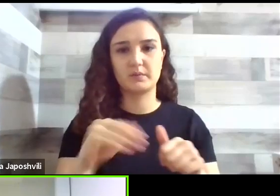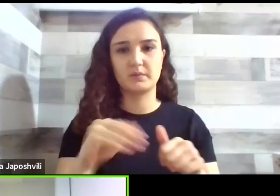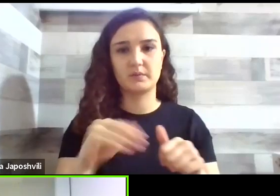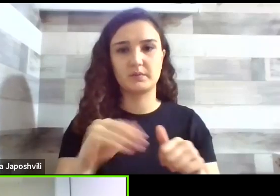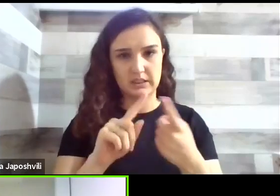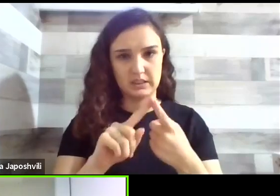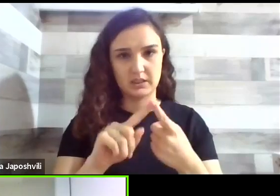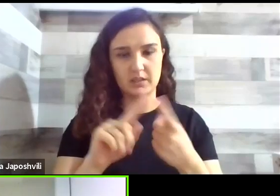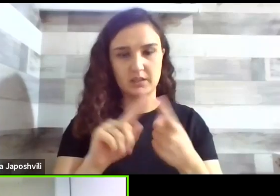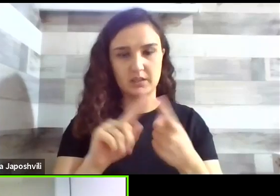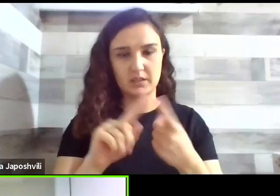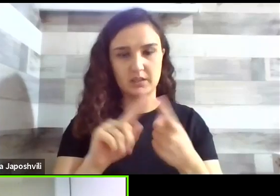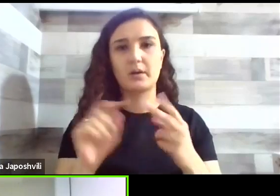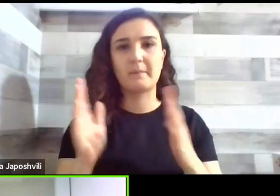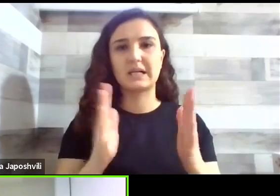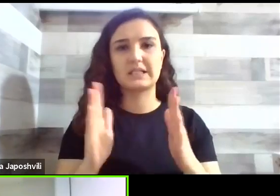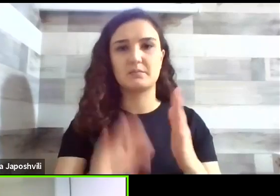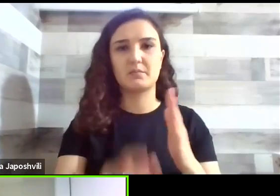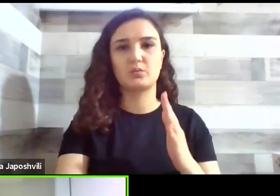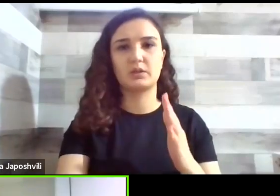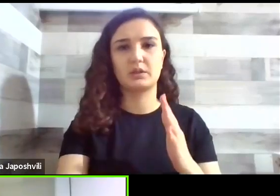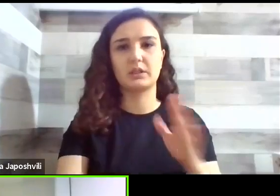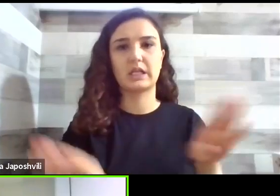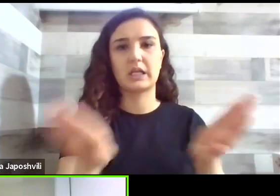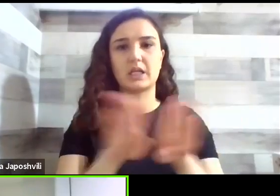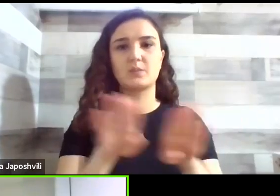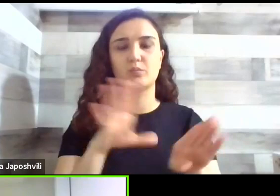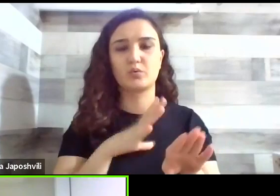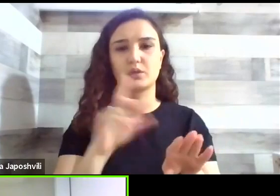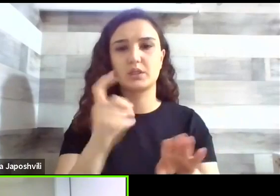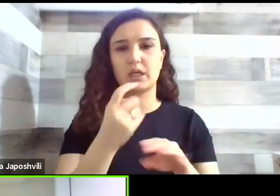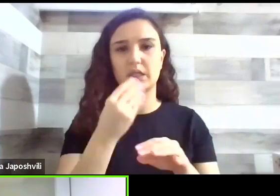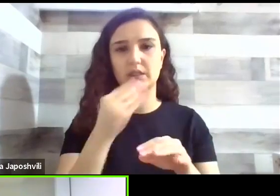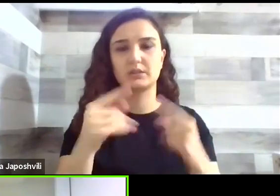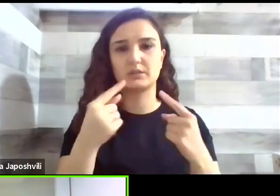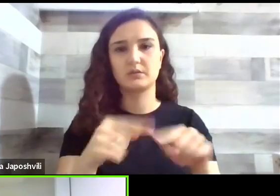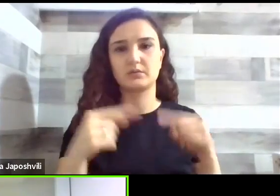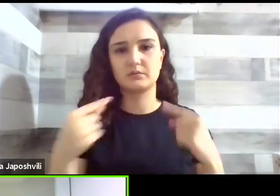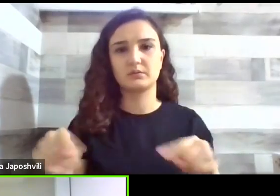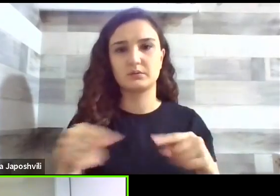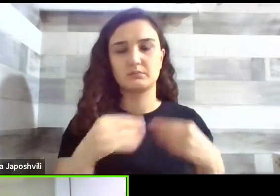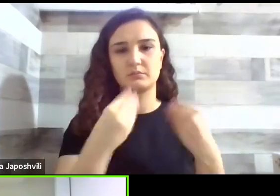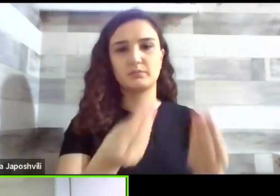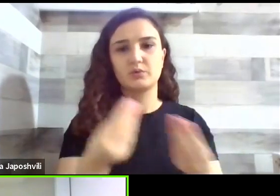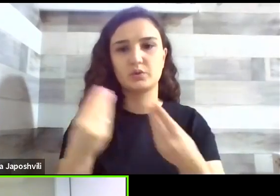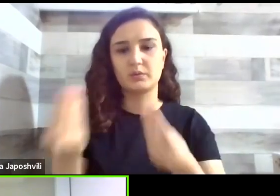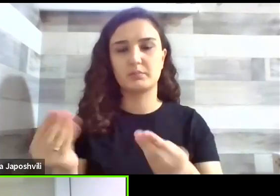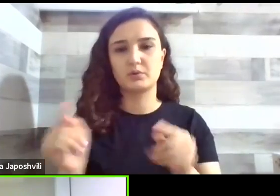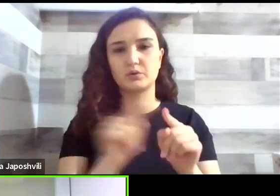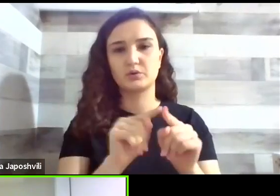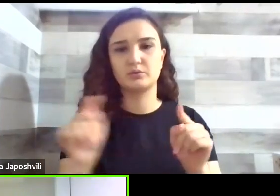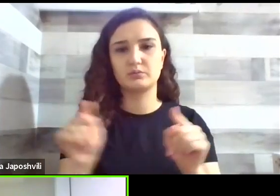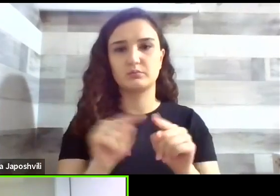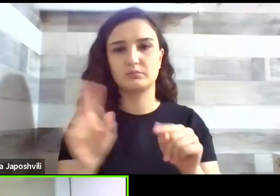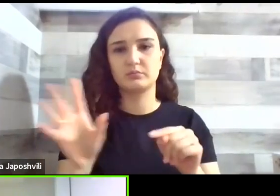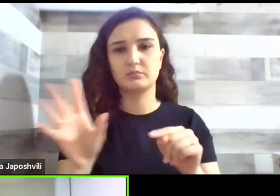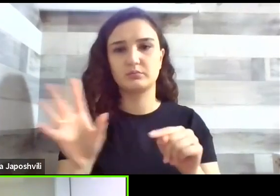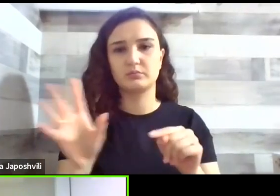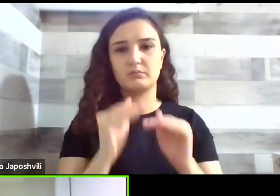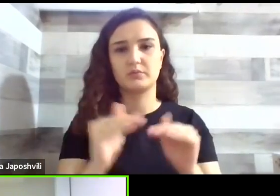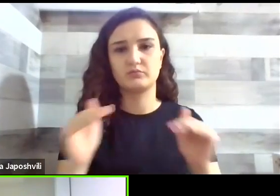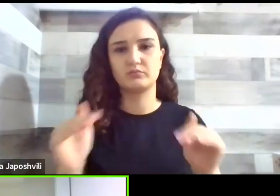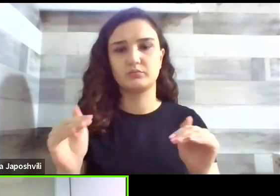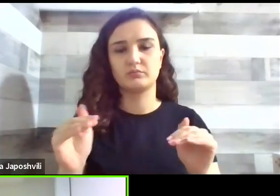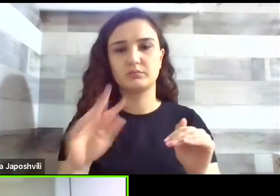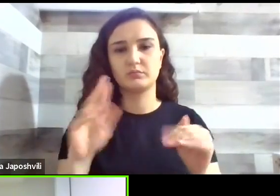მეორე, მაქსიმალურად გათანაბრებული იყოს ხარისხი სხვადასხვა მიმწოდებელს შორის, ასე ვთქვათ, ყველა ბავშვმა